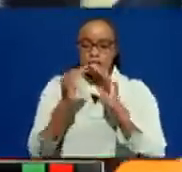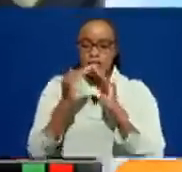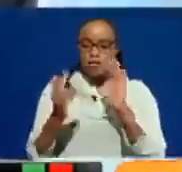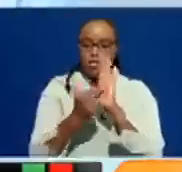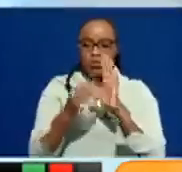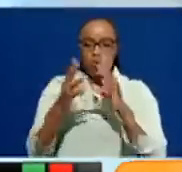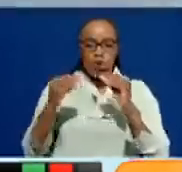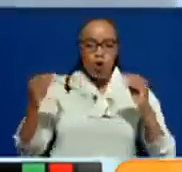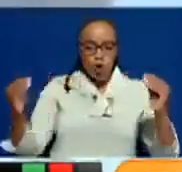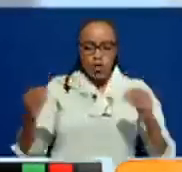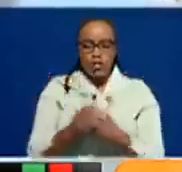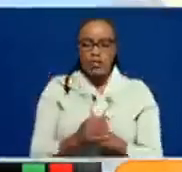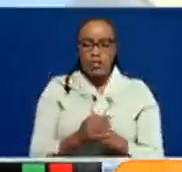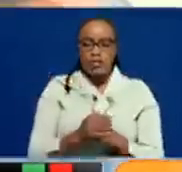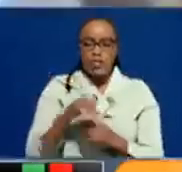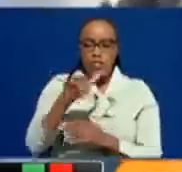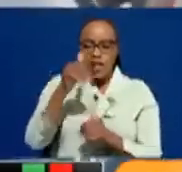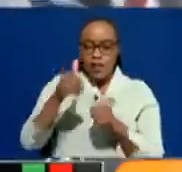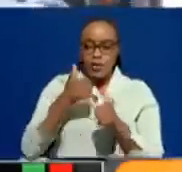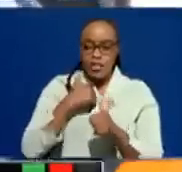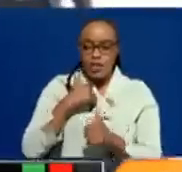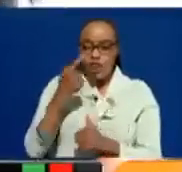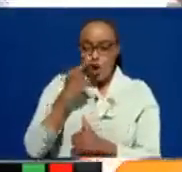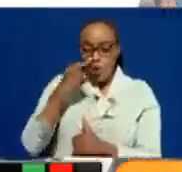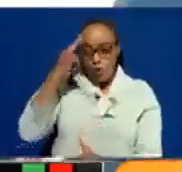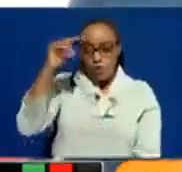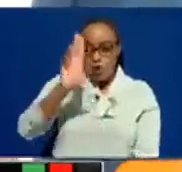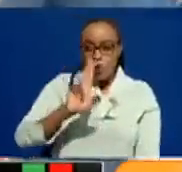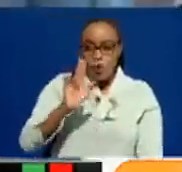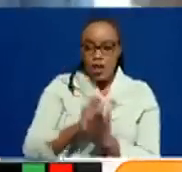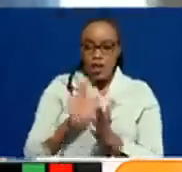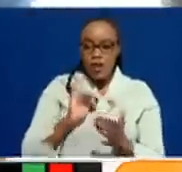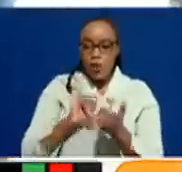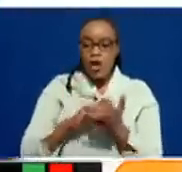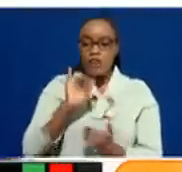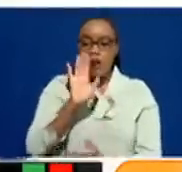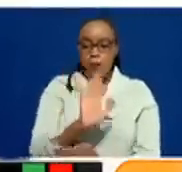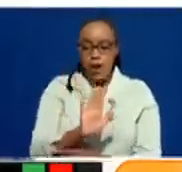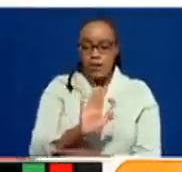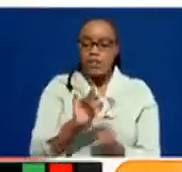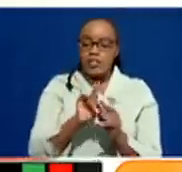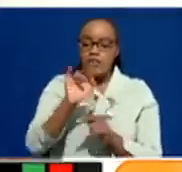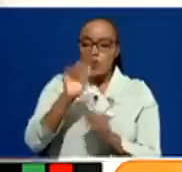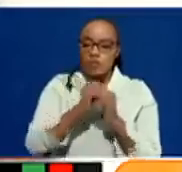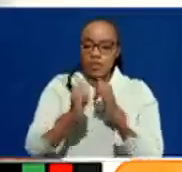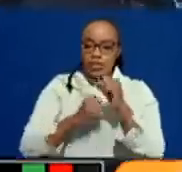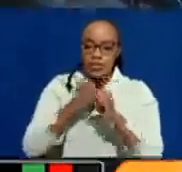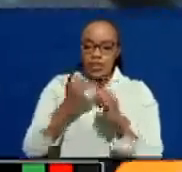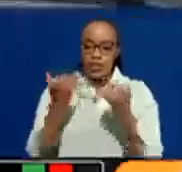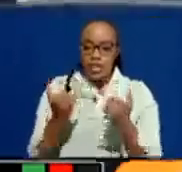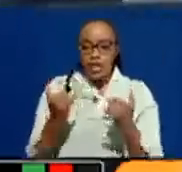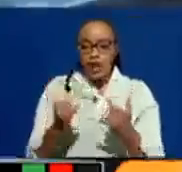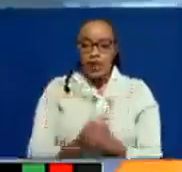yakionekana marefu. Eneo lilokuwa nyumbani kwa Uhuru Kenyatta na mkewe Margaret Kenyatta kwa muongo mmoja sasa.